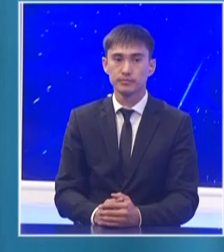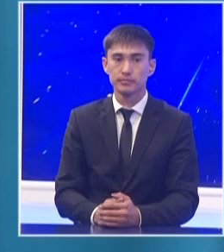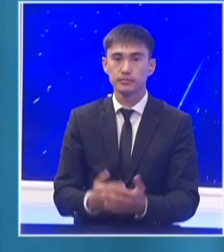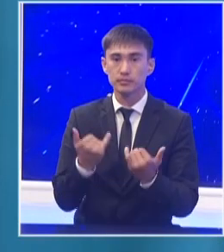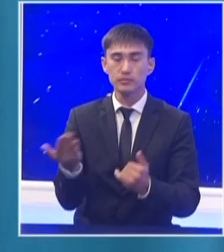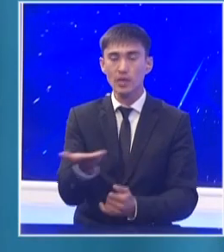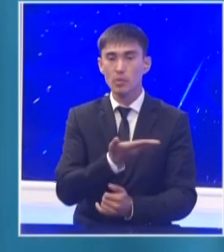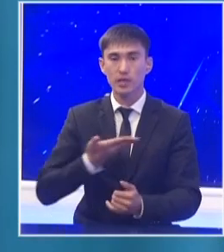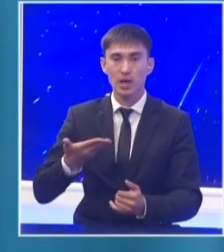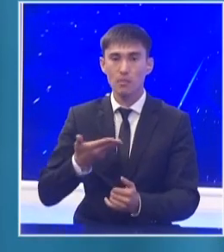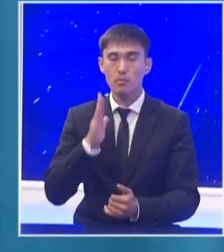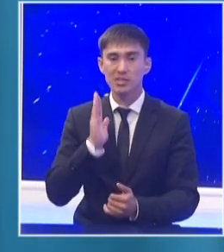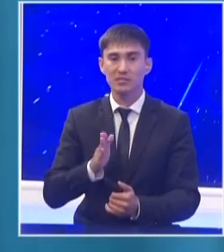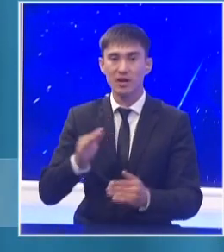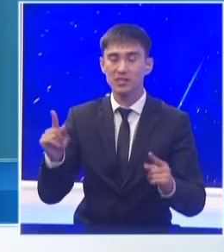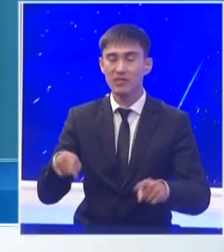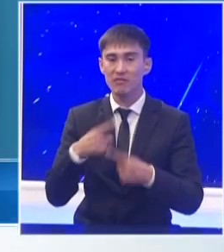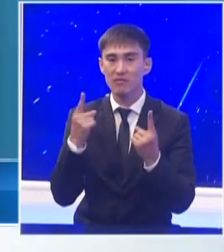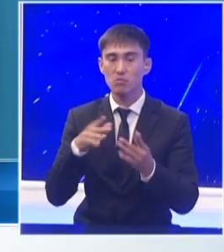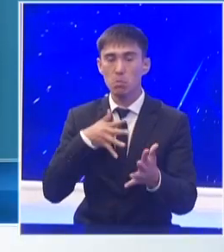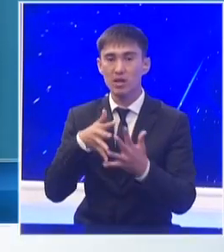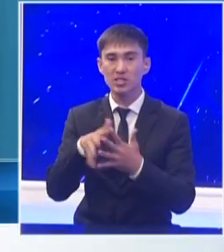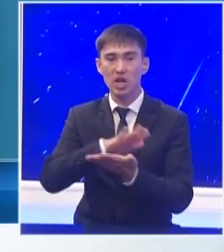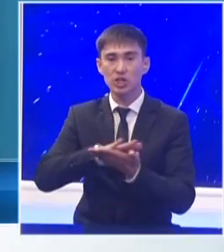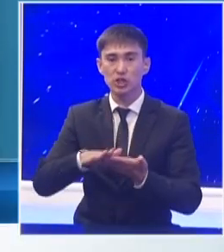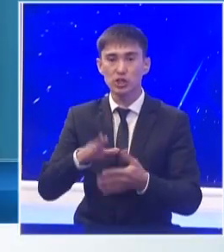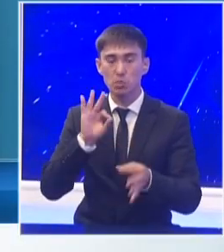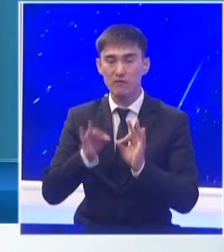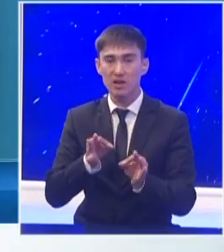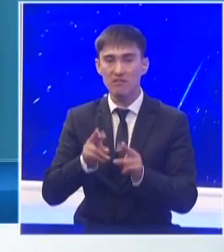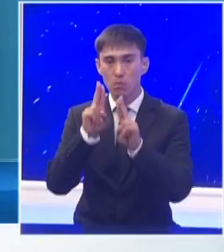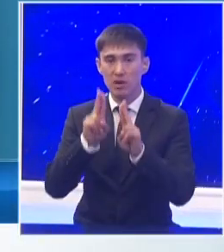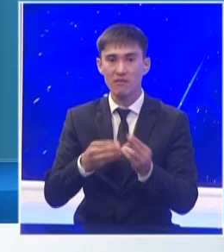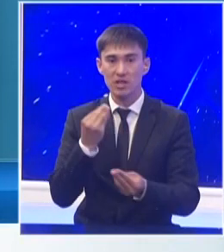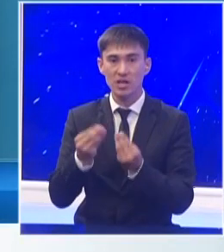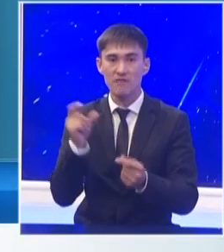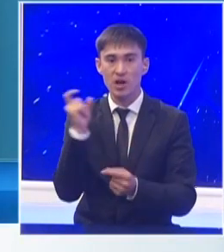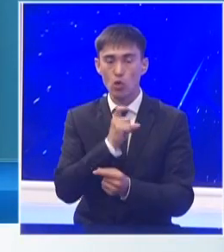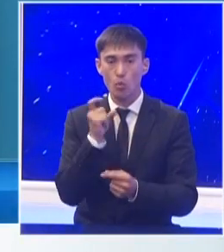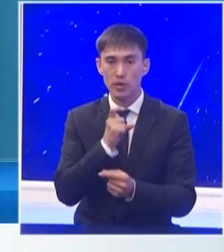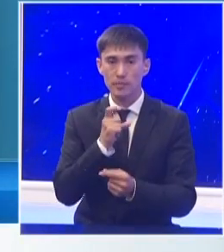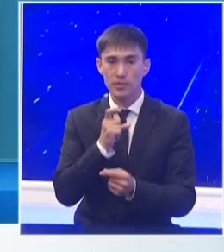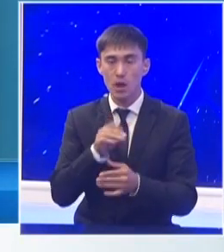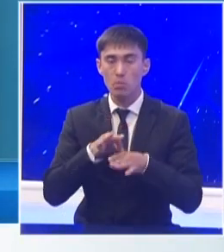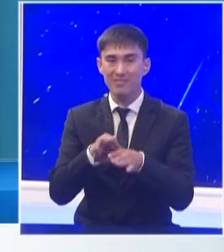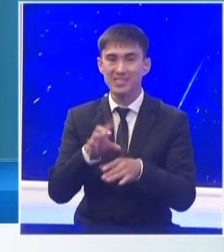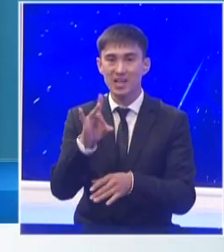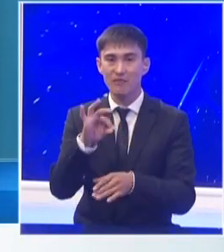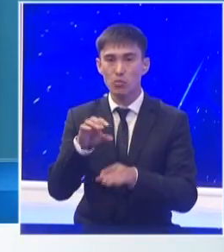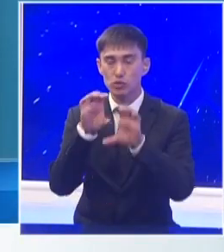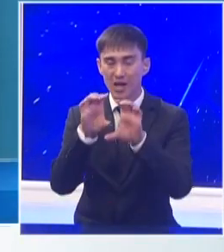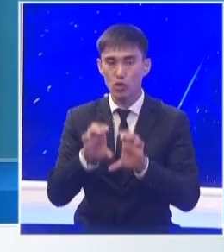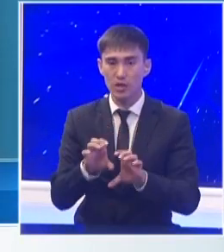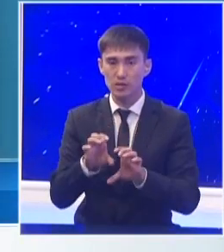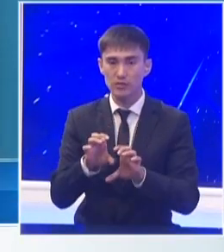Теперь нам предстоит сформировать прозрачные и справедливые правила игры в экономике, провести реформу